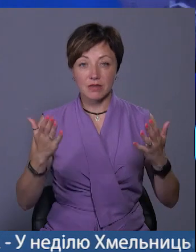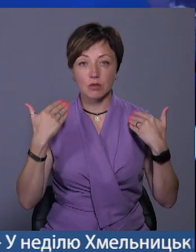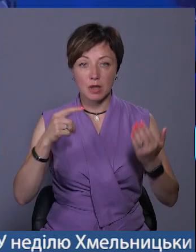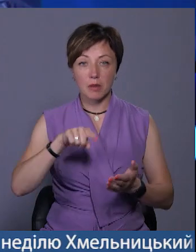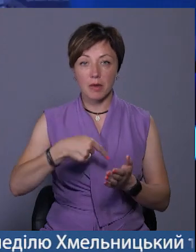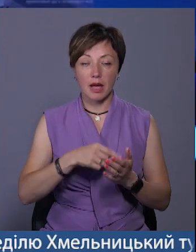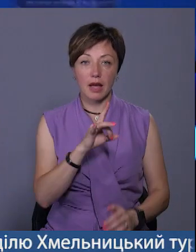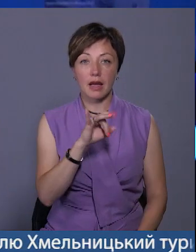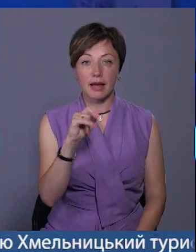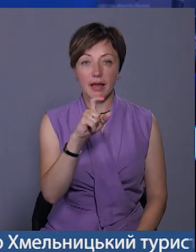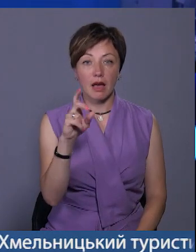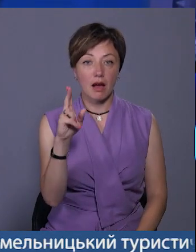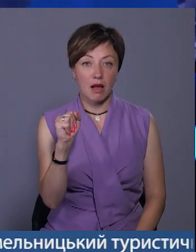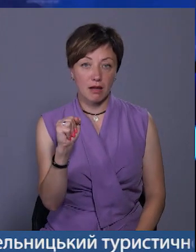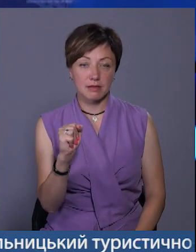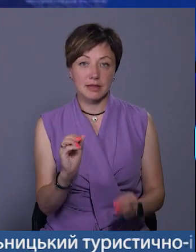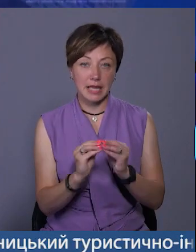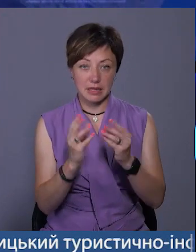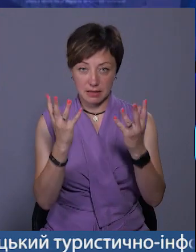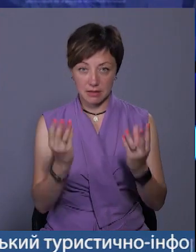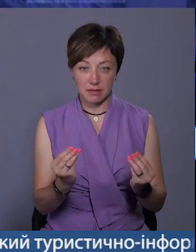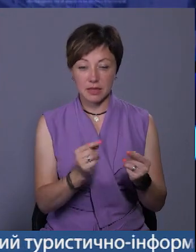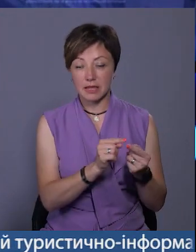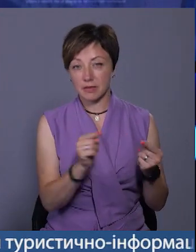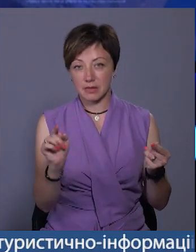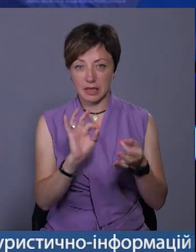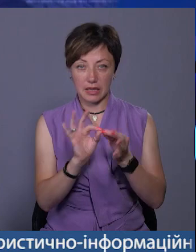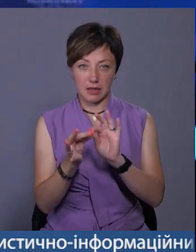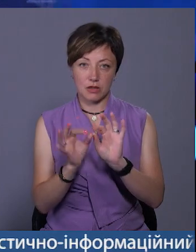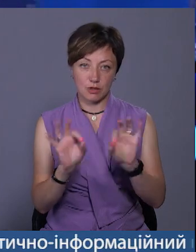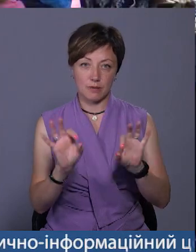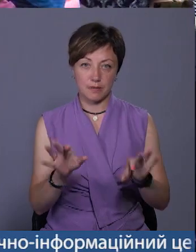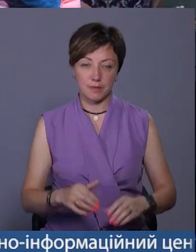місті Рієка протягом 10 днів. Детальніше Ірина Муляр.